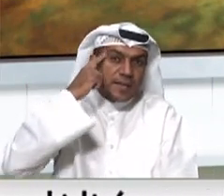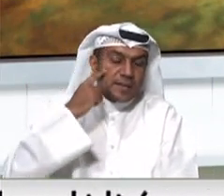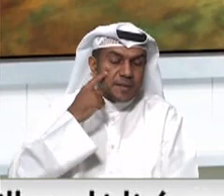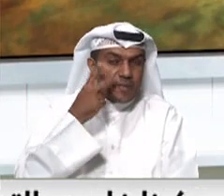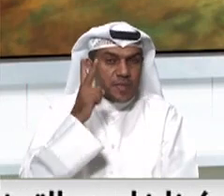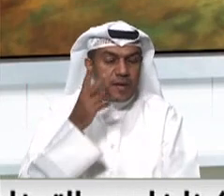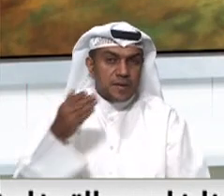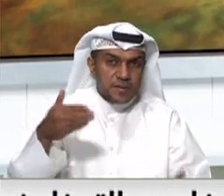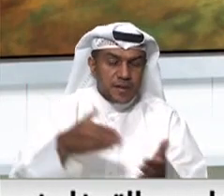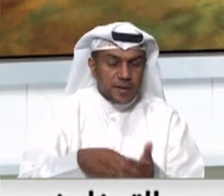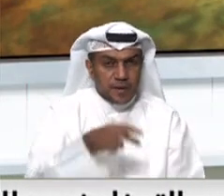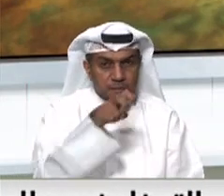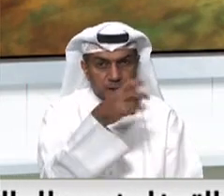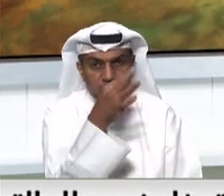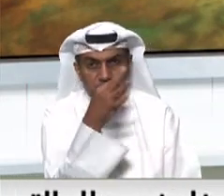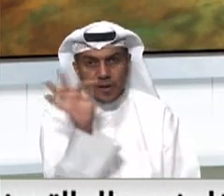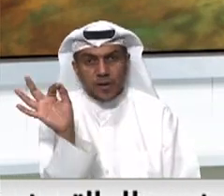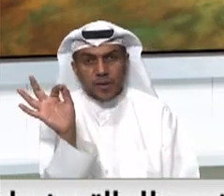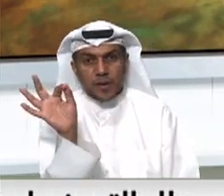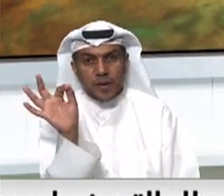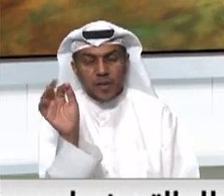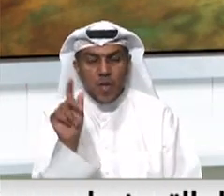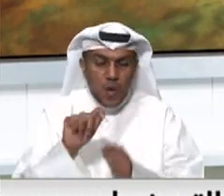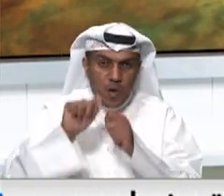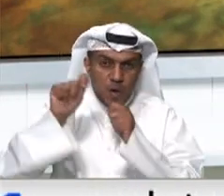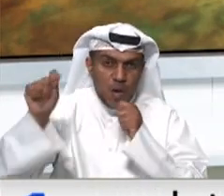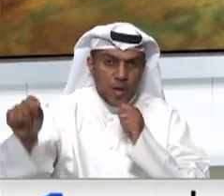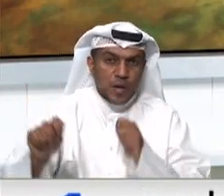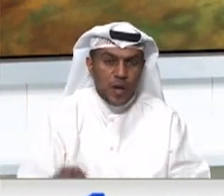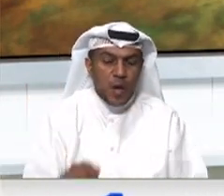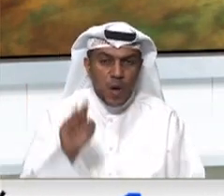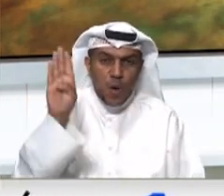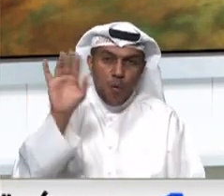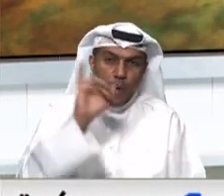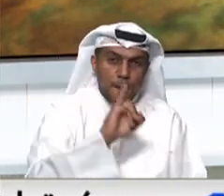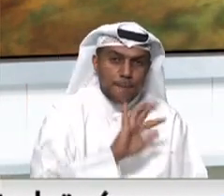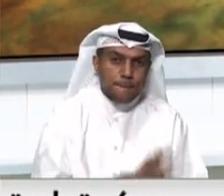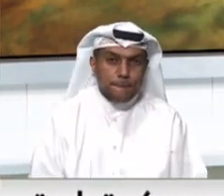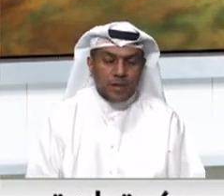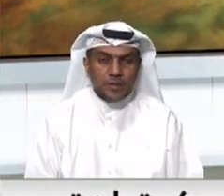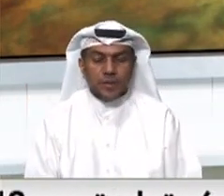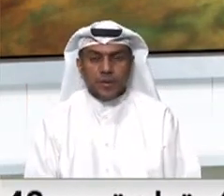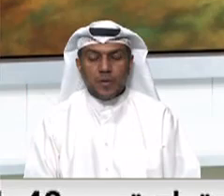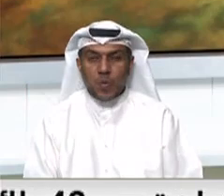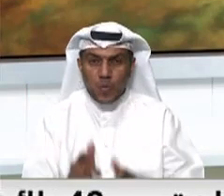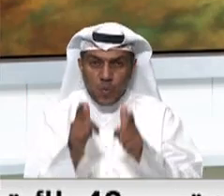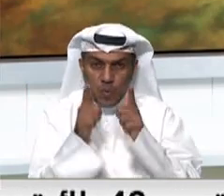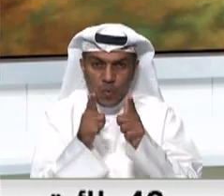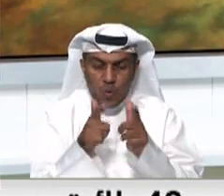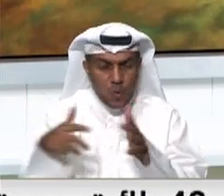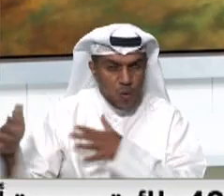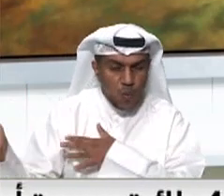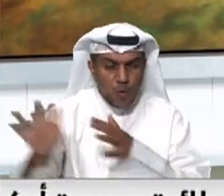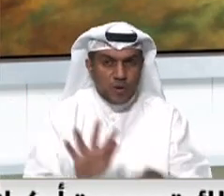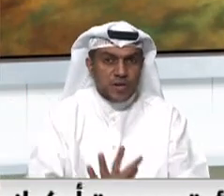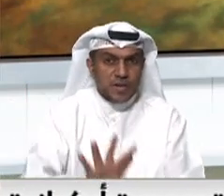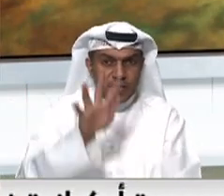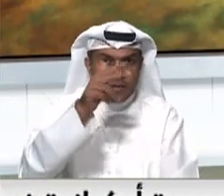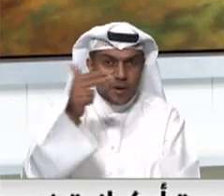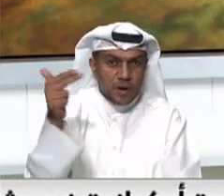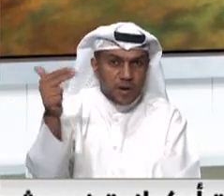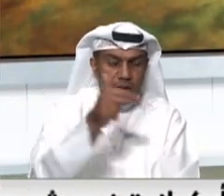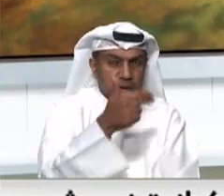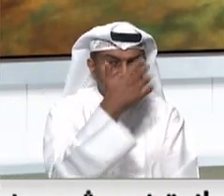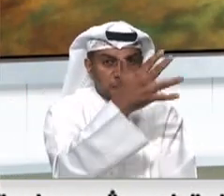12 إلى 38 كيلومتر في الساعة، ولكن ابتداء من منتصف النهار يكون هناك نشاط في الرياح الشمالية الغربية قد تصل